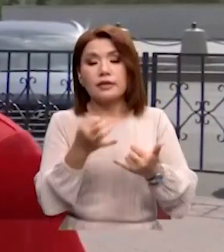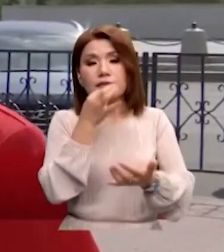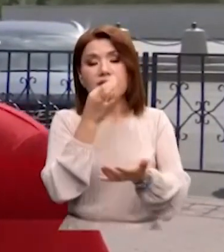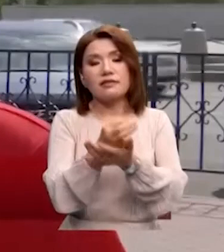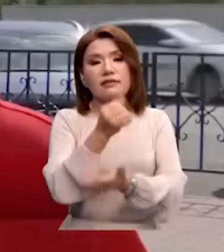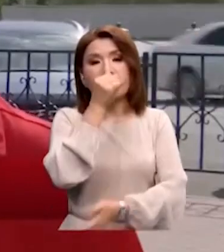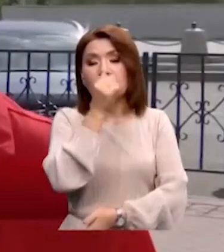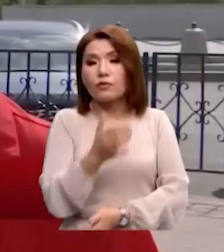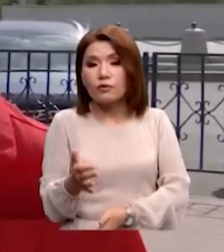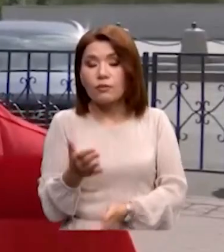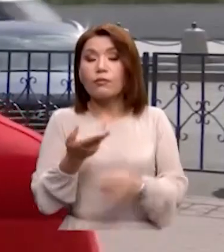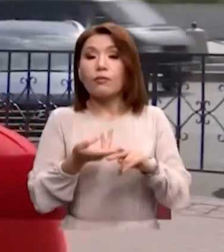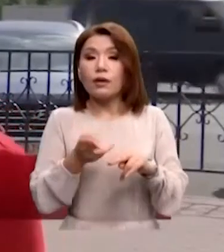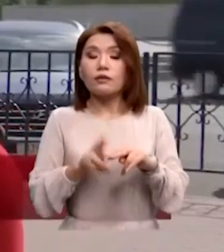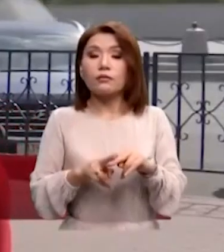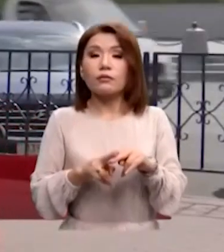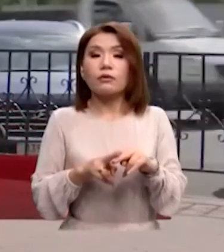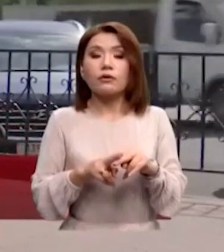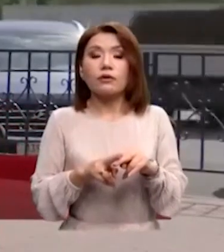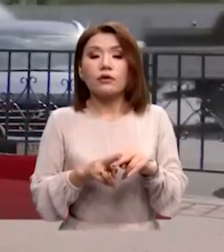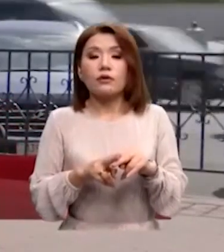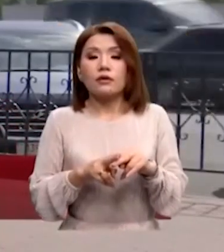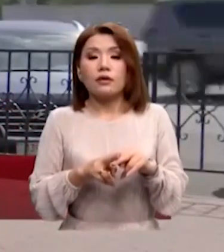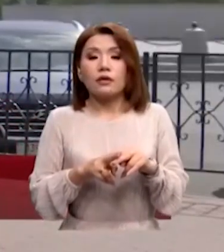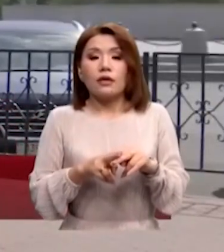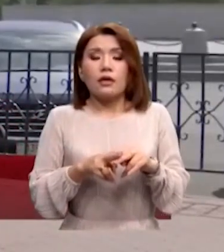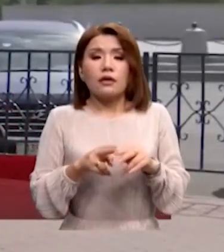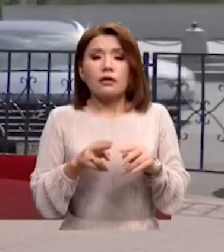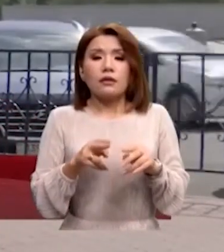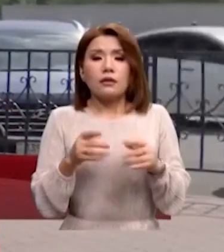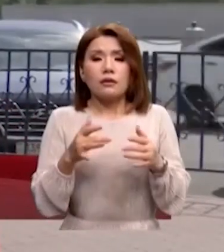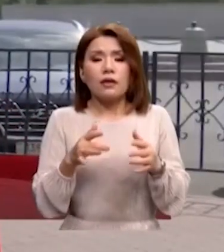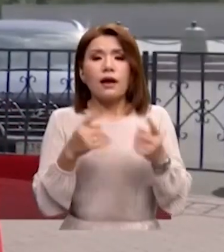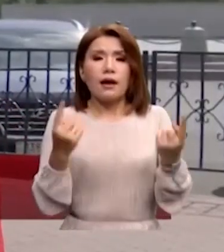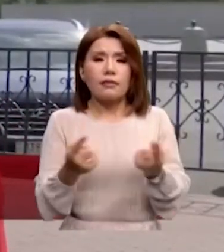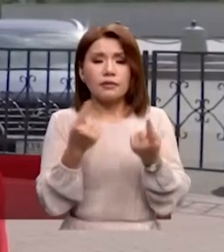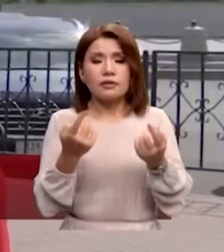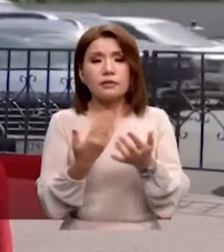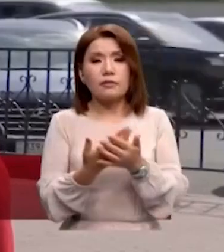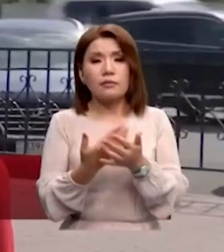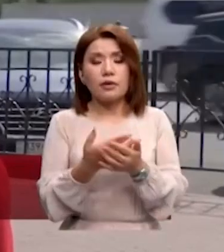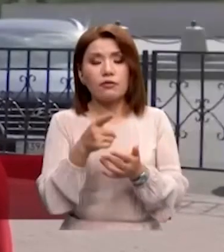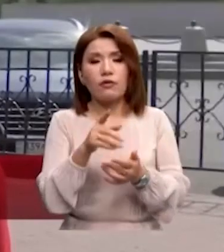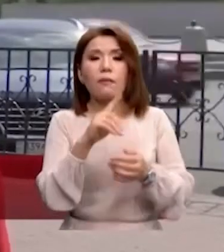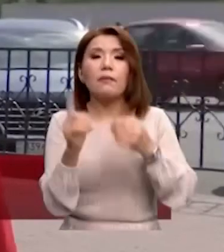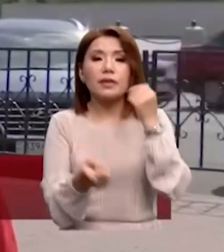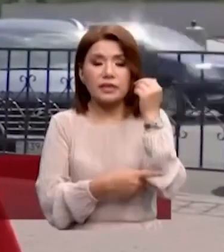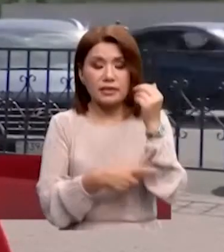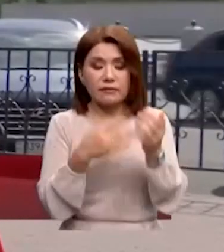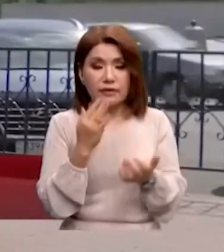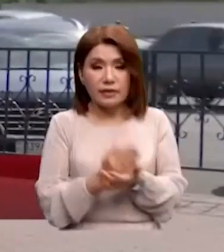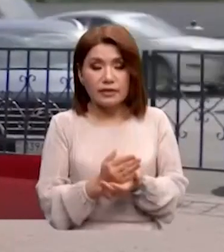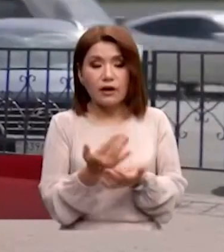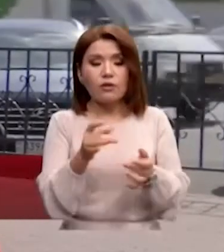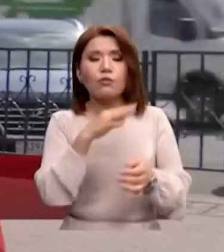алмаймыз. Сондықтан бұл тағы да бір жаңағы әр таяқтың екі ұшы бар деген сияқты, екінші ұшы бар. Бұл жерде оны жаңа айтып